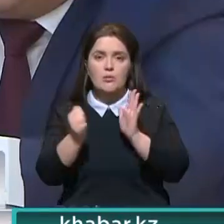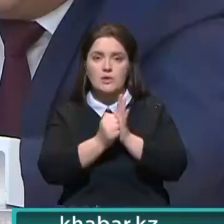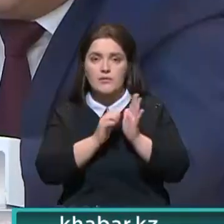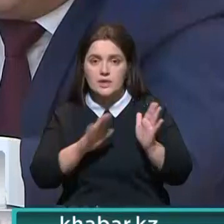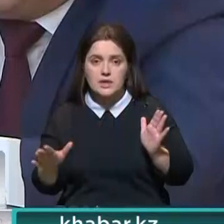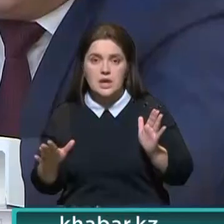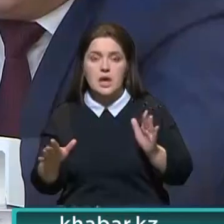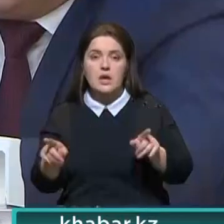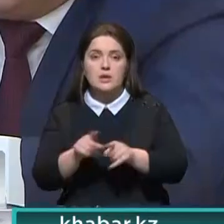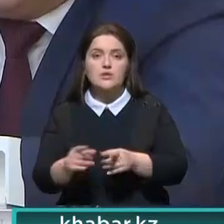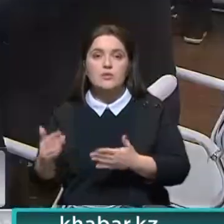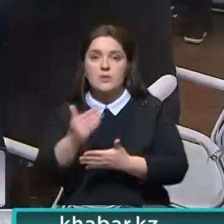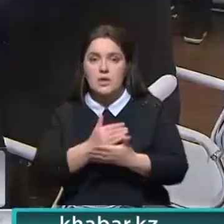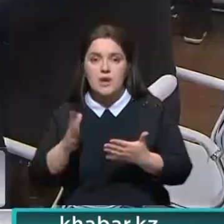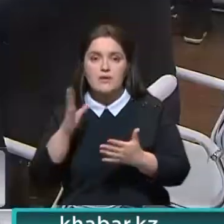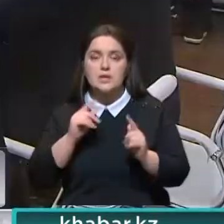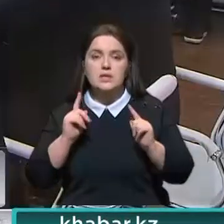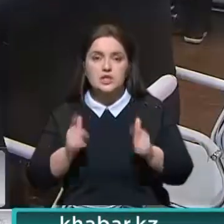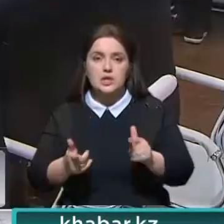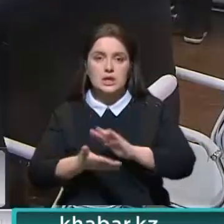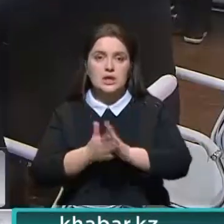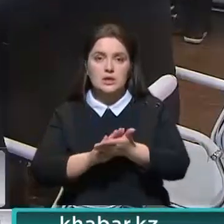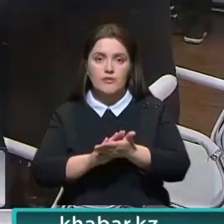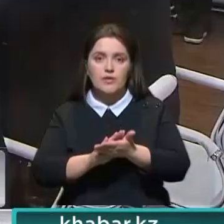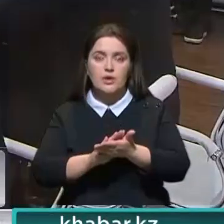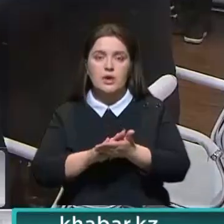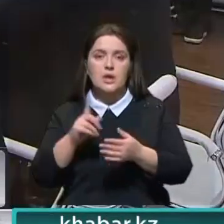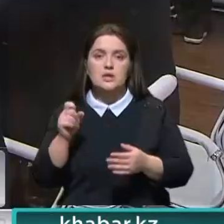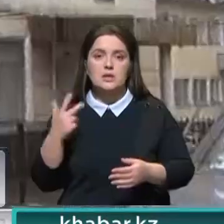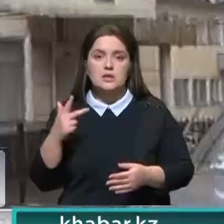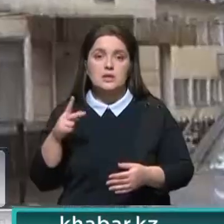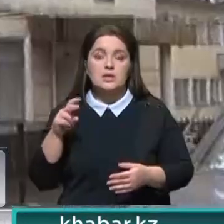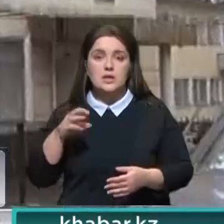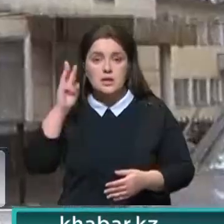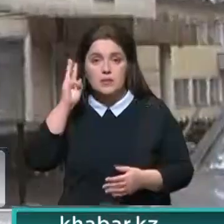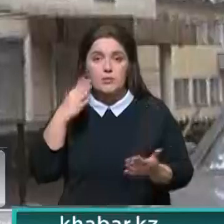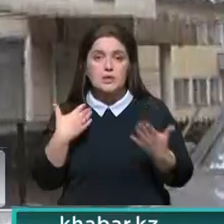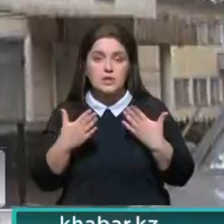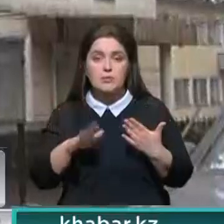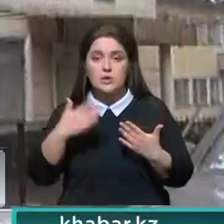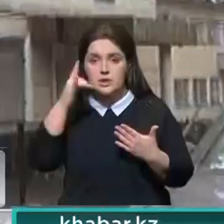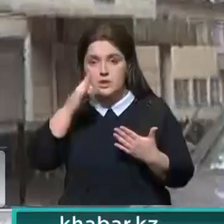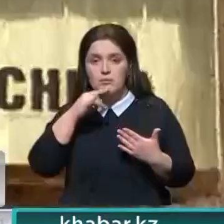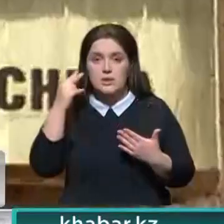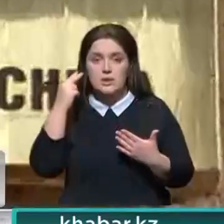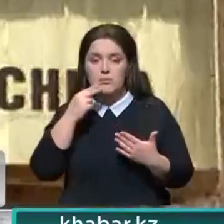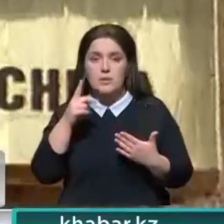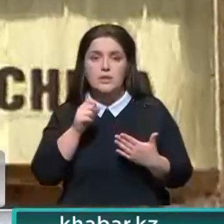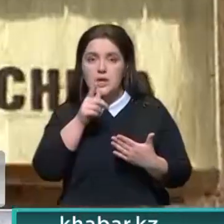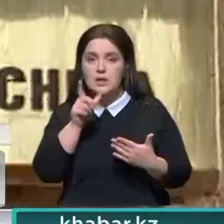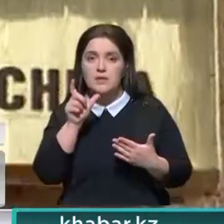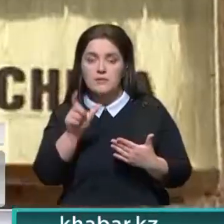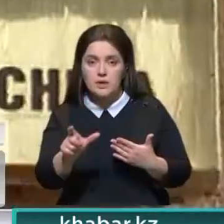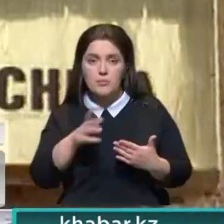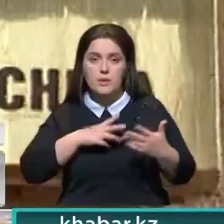не публиковались. В издании также собраны все соглашения, договоры, заключенные за три десятка лет дипотношений между Казахстаном и Китаем.